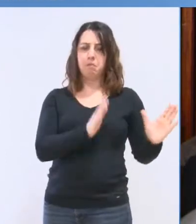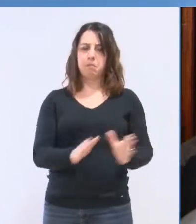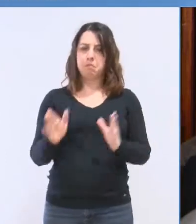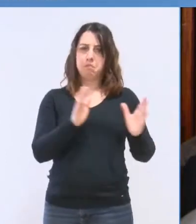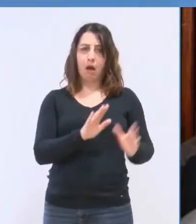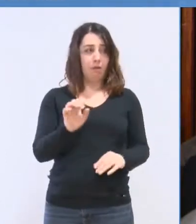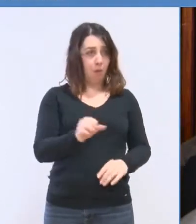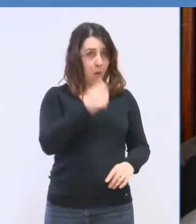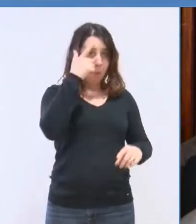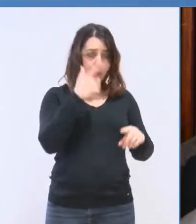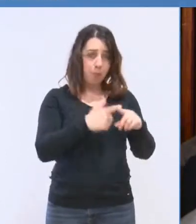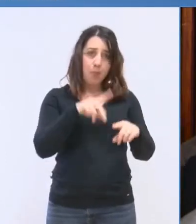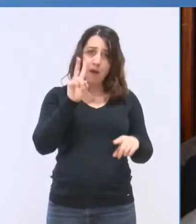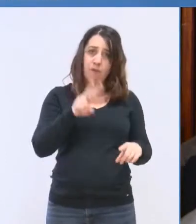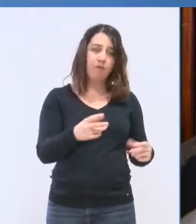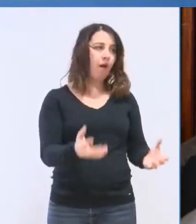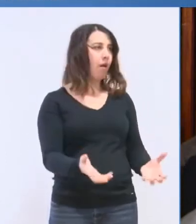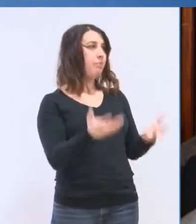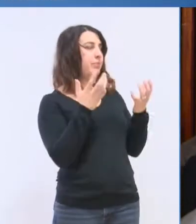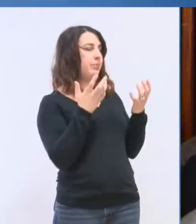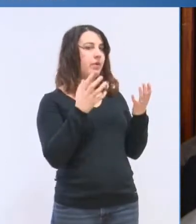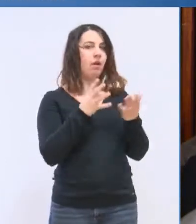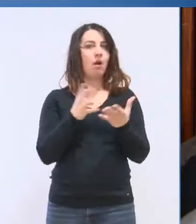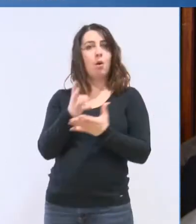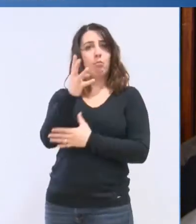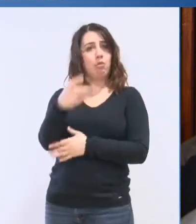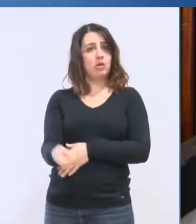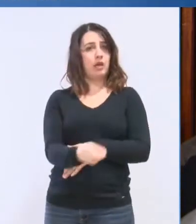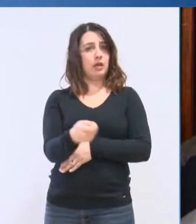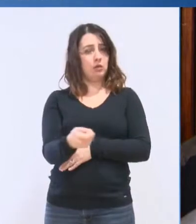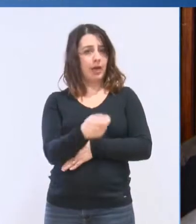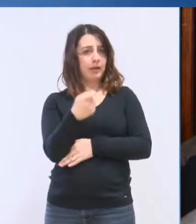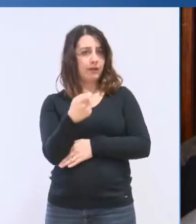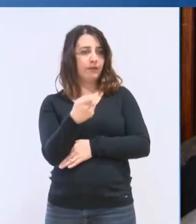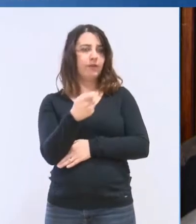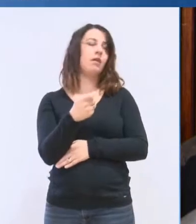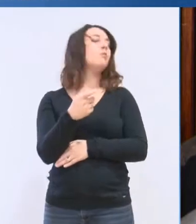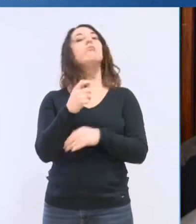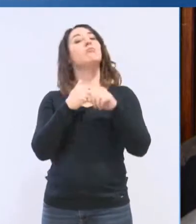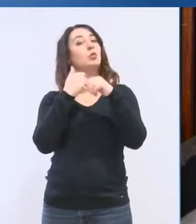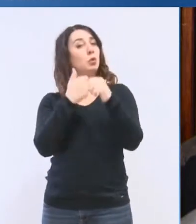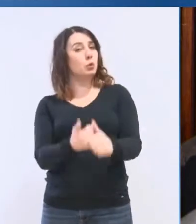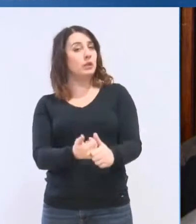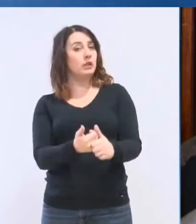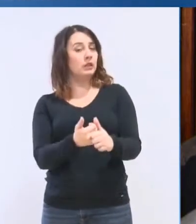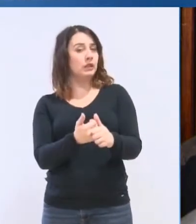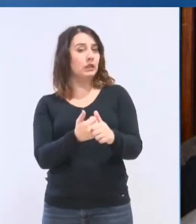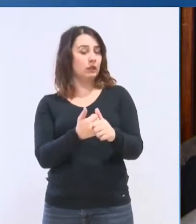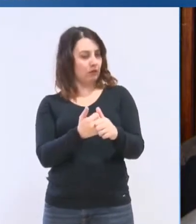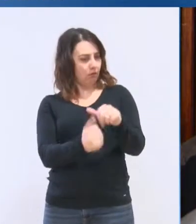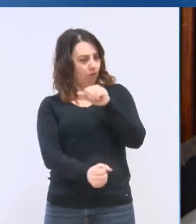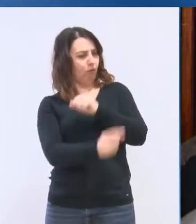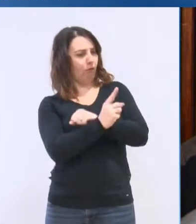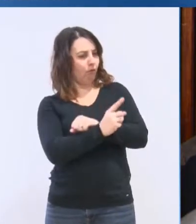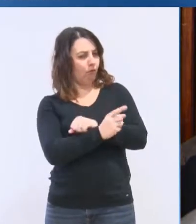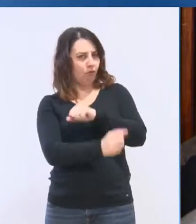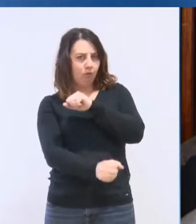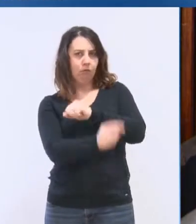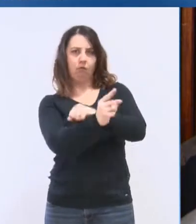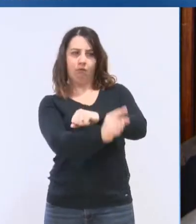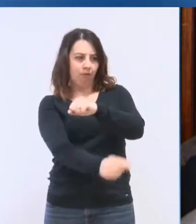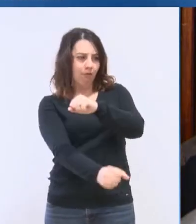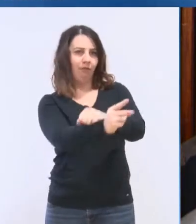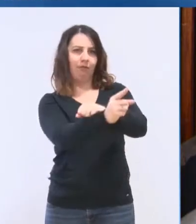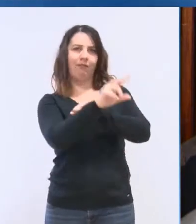la première fois que je peux le lire. Un projet éducatif qui, sous certains aspects, est novateur. Et